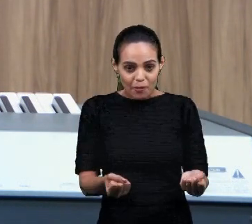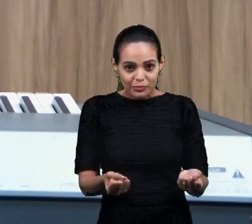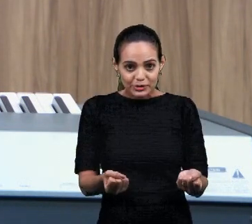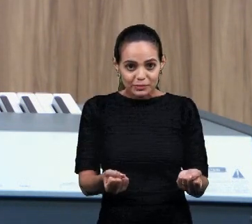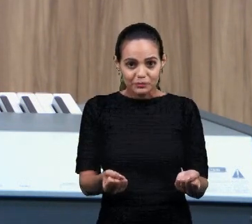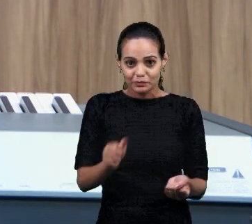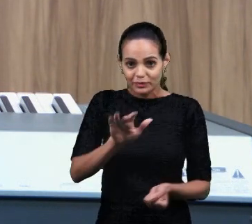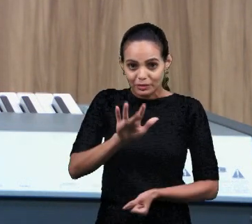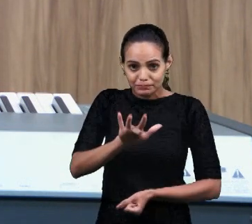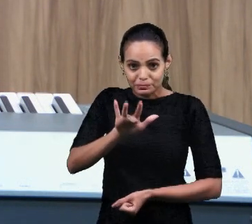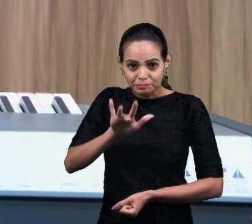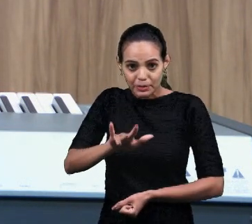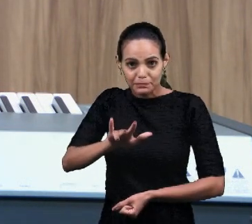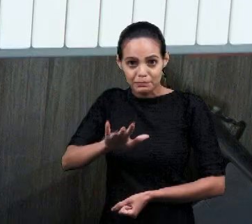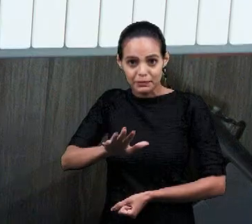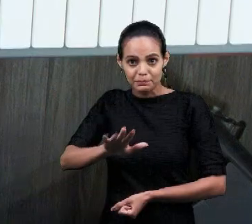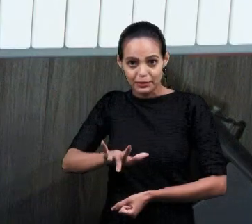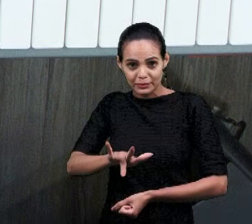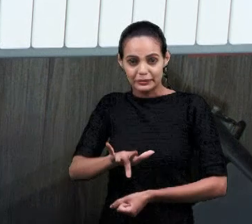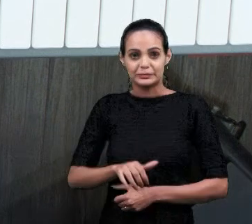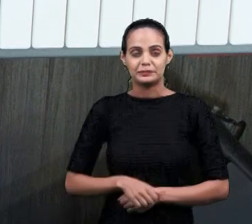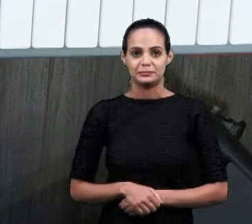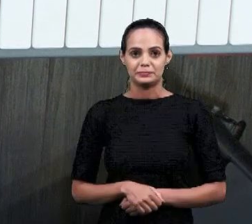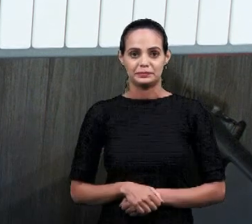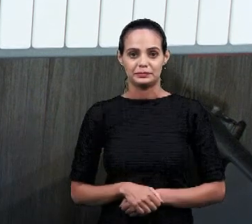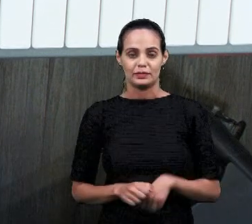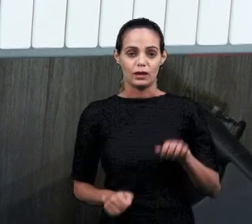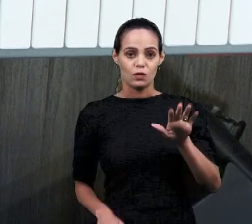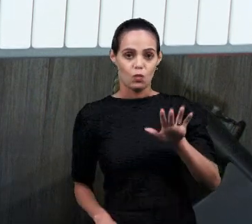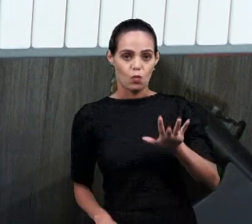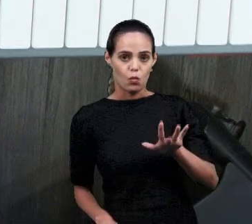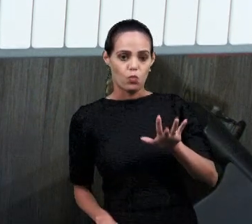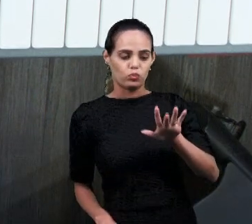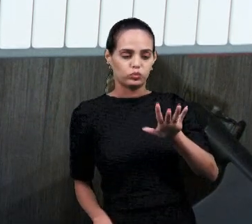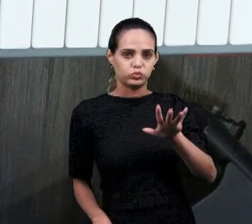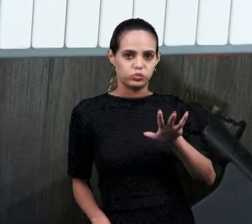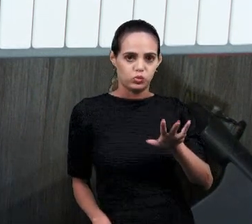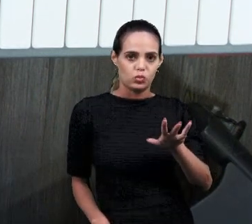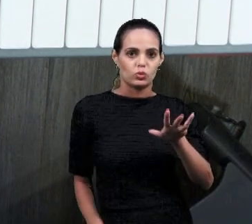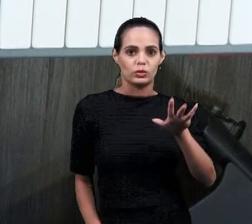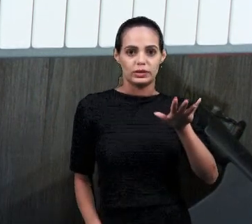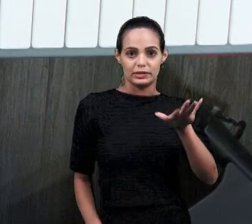chaque accord. 1, 2, 3,